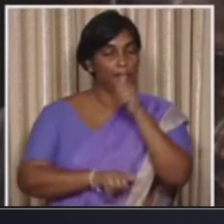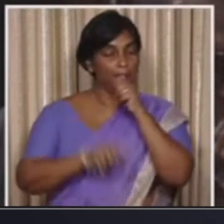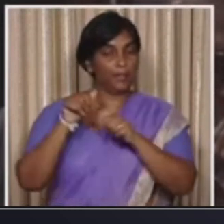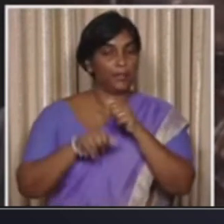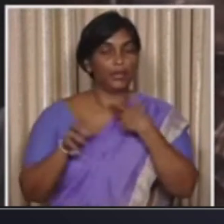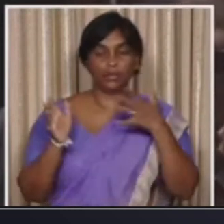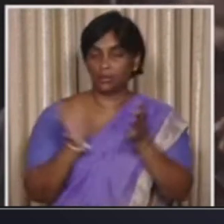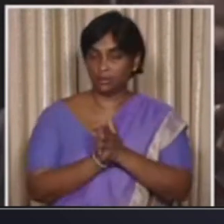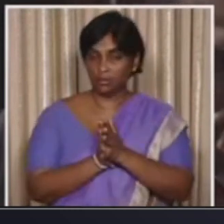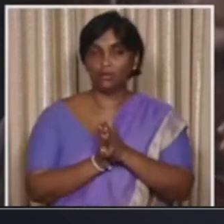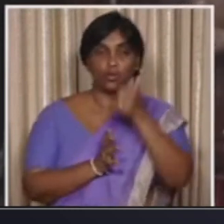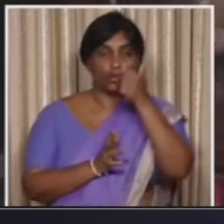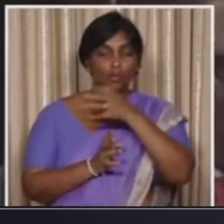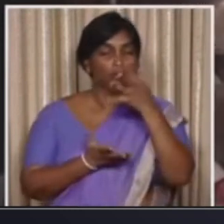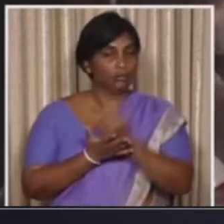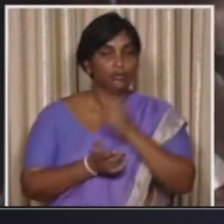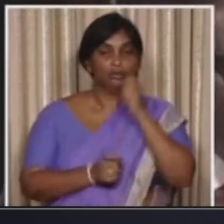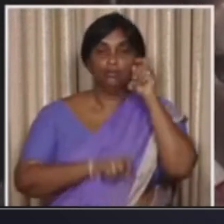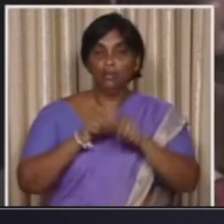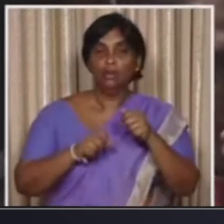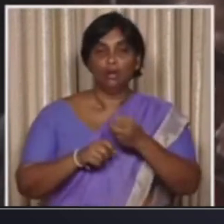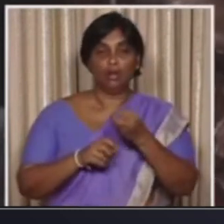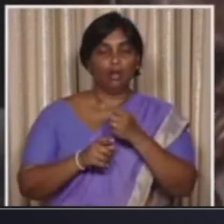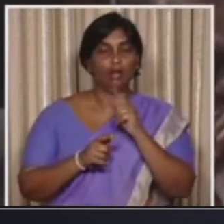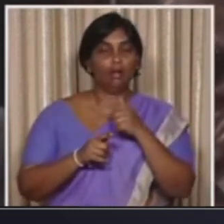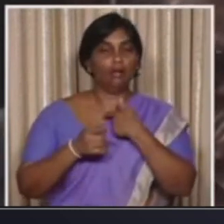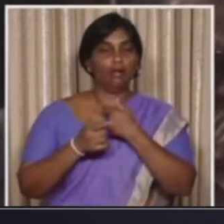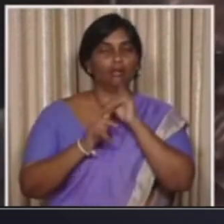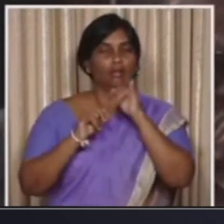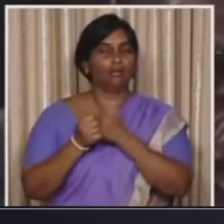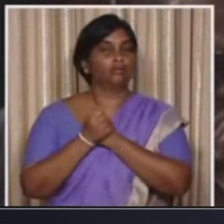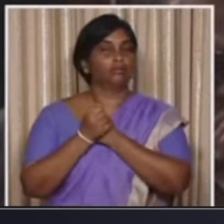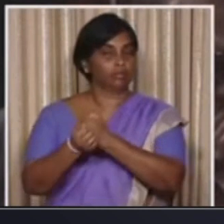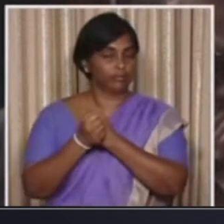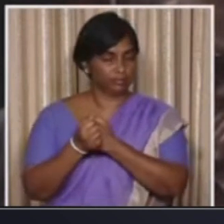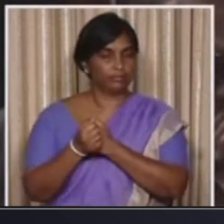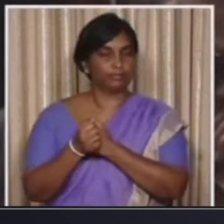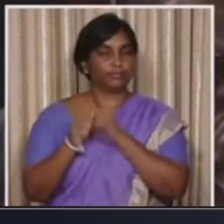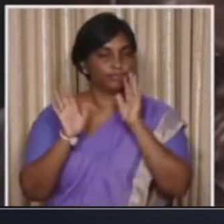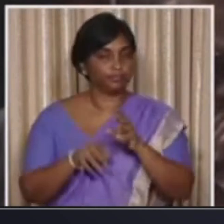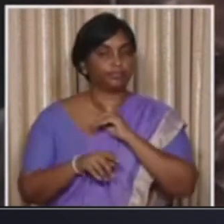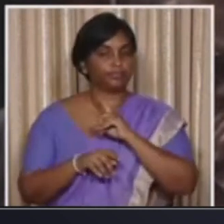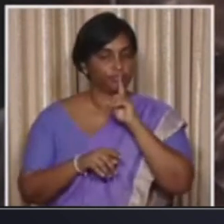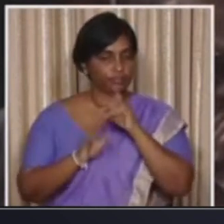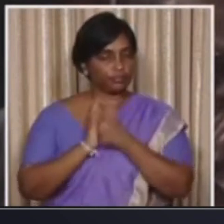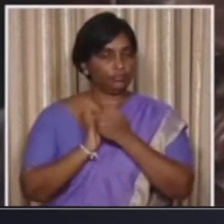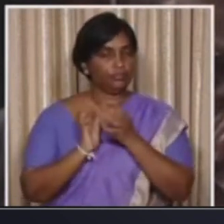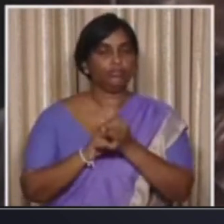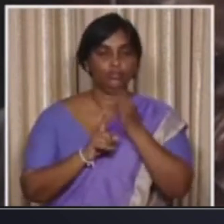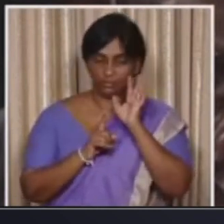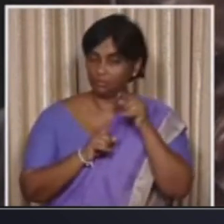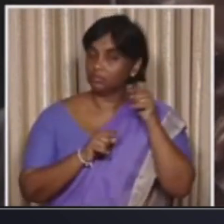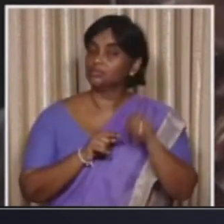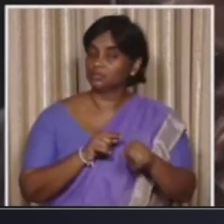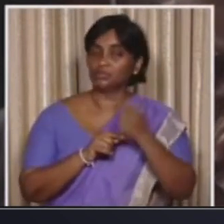aushadya tekka, hora kapu minusu, hal mesu ada hirela kira tatra patla tianova. Habapi kianwa garu sababat tu mani,